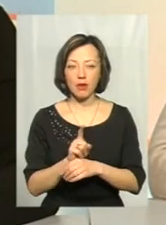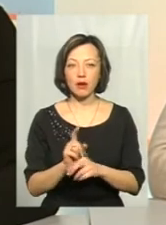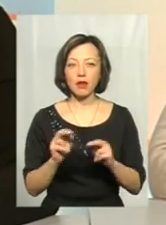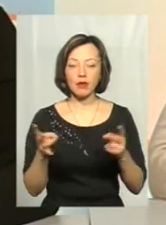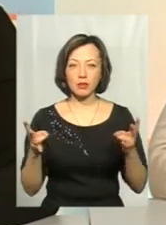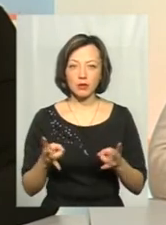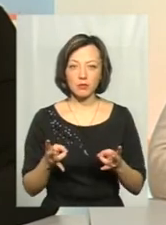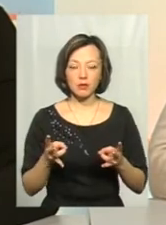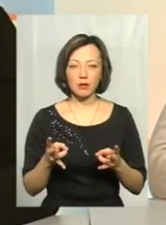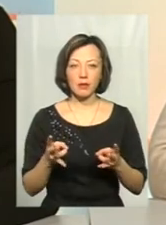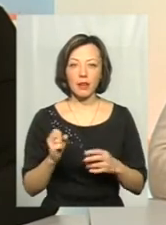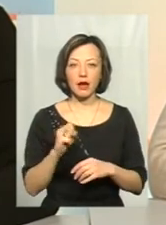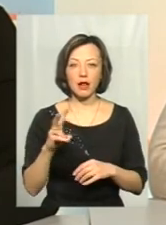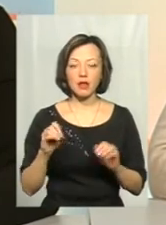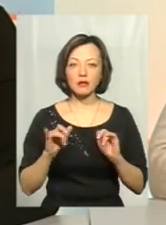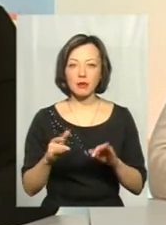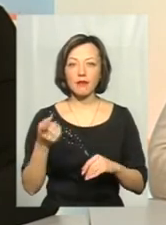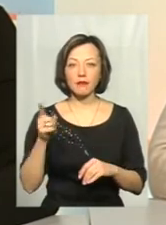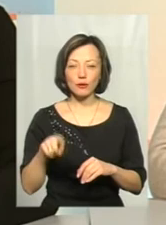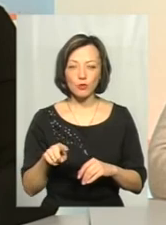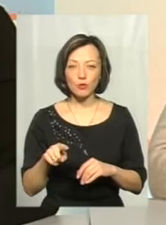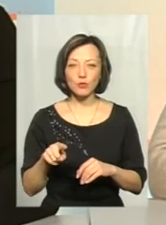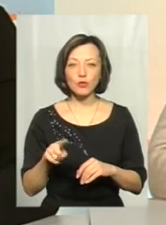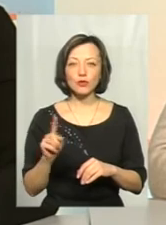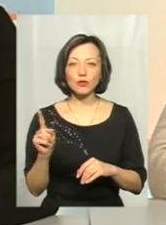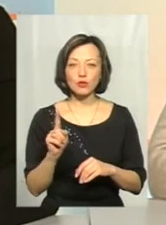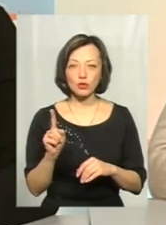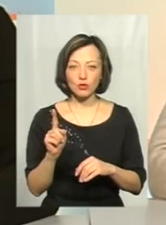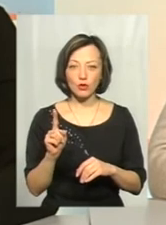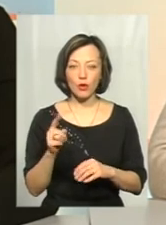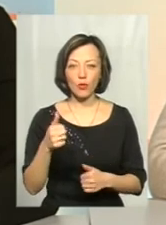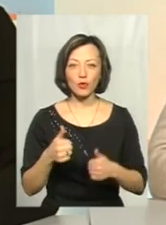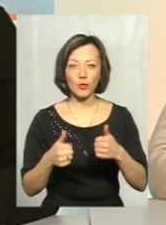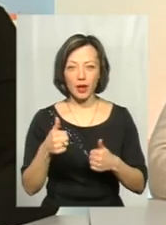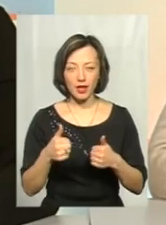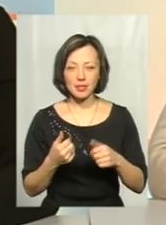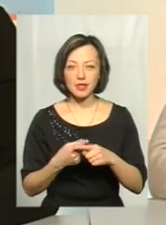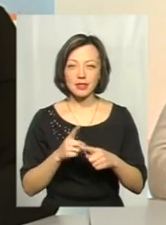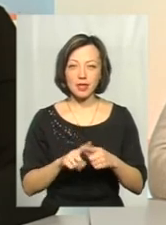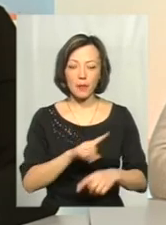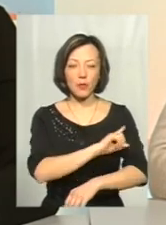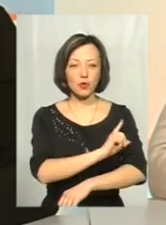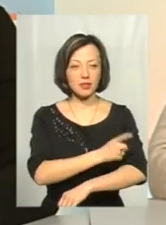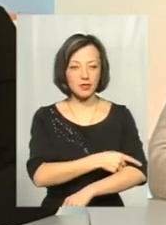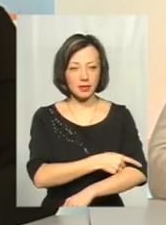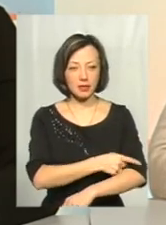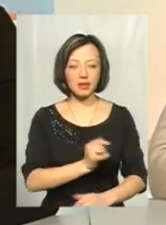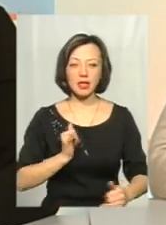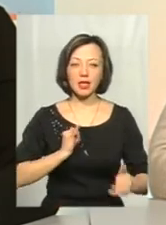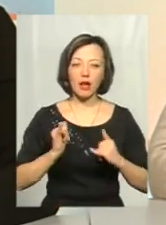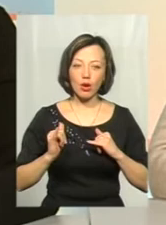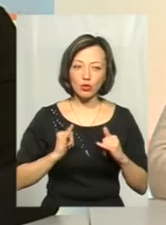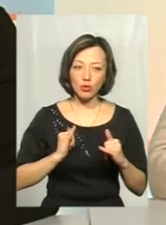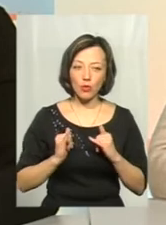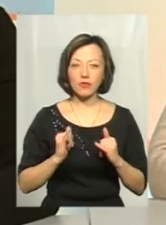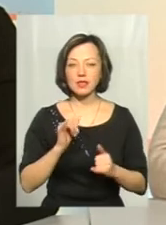потрібно. Але справа в тому, що саме оцей, так би мовити, конкуренція, це якось посилить і так тактовність, і